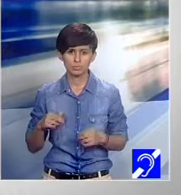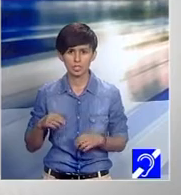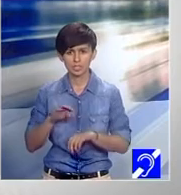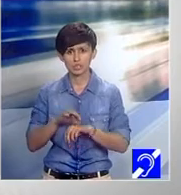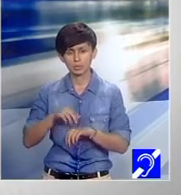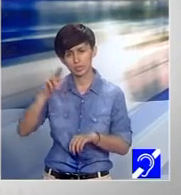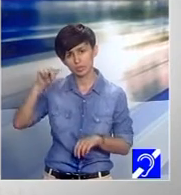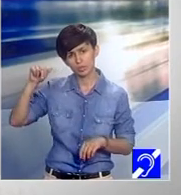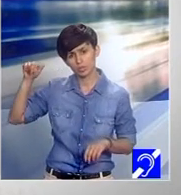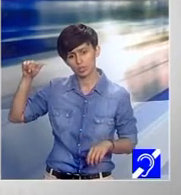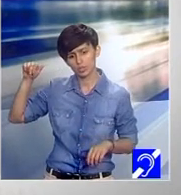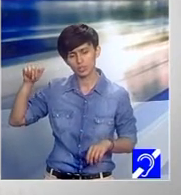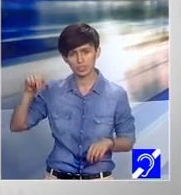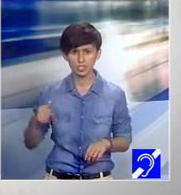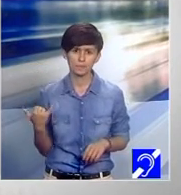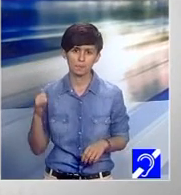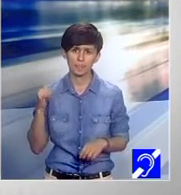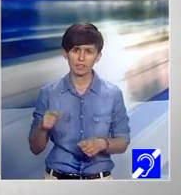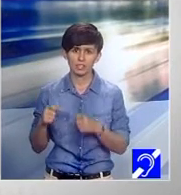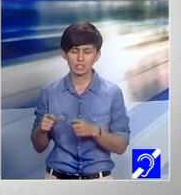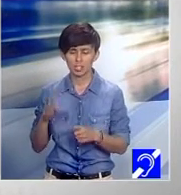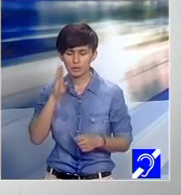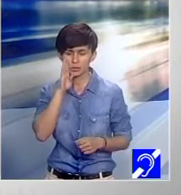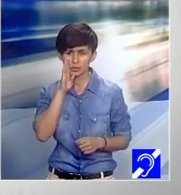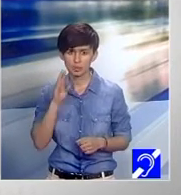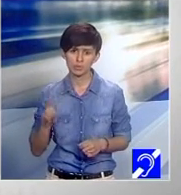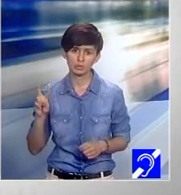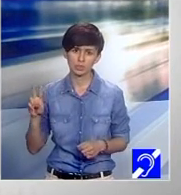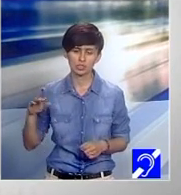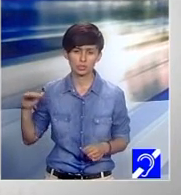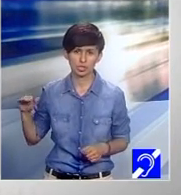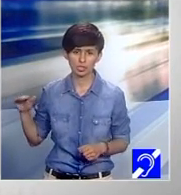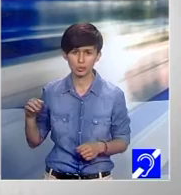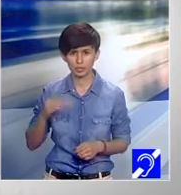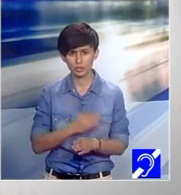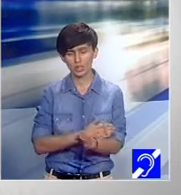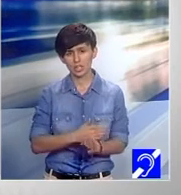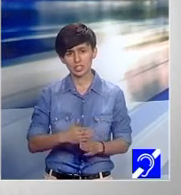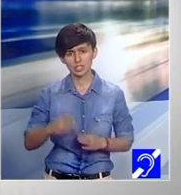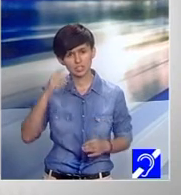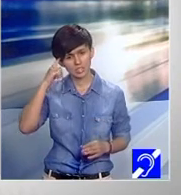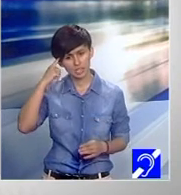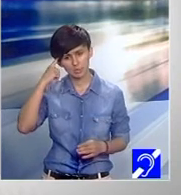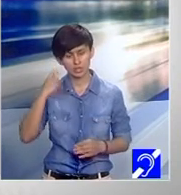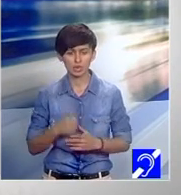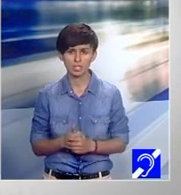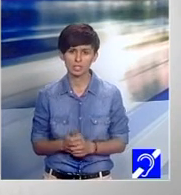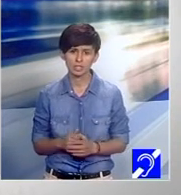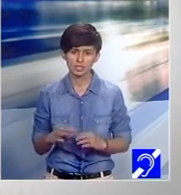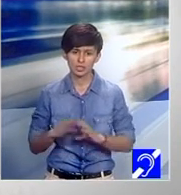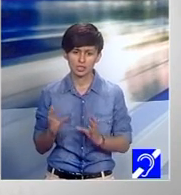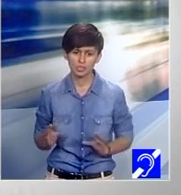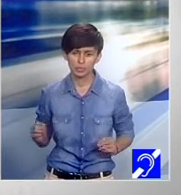Føhling. Acolo a venit în cabinetul dânsului o mamă cu doi frați, doi copii cu retard mental instalat. Să spunem că